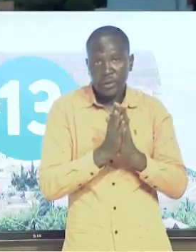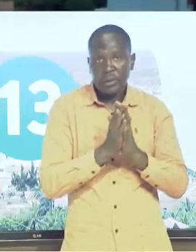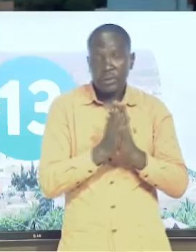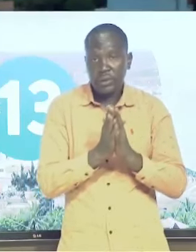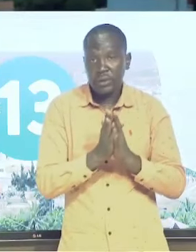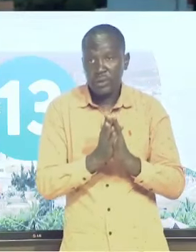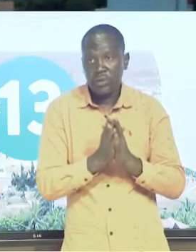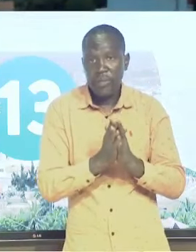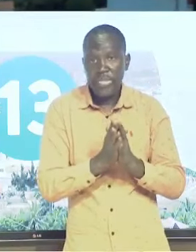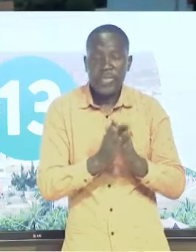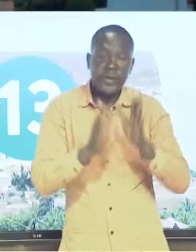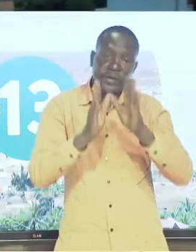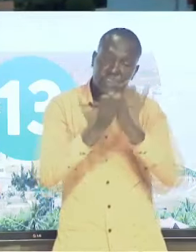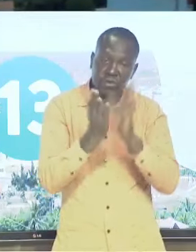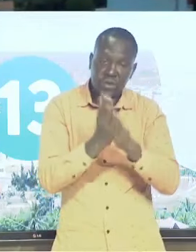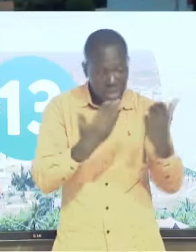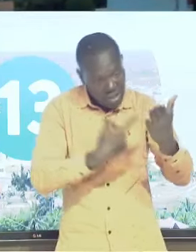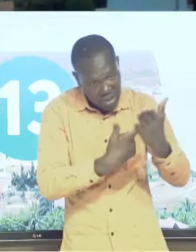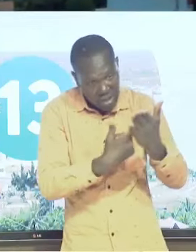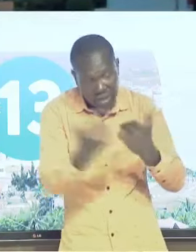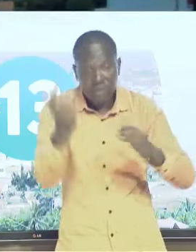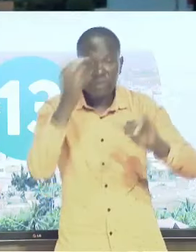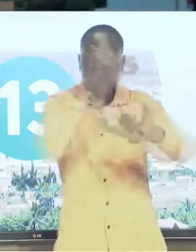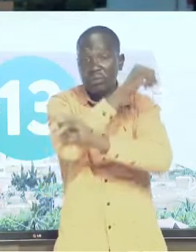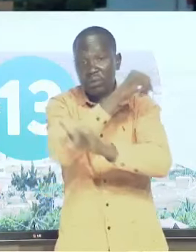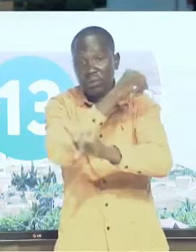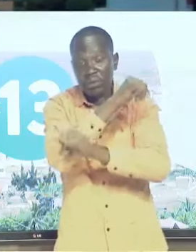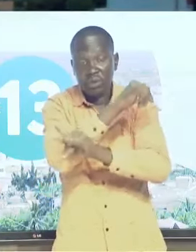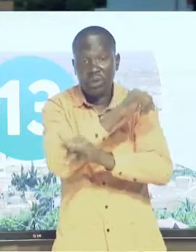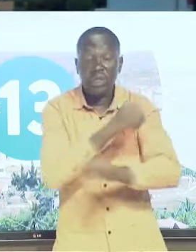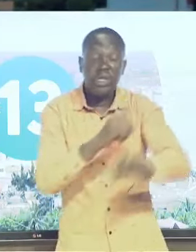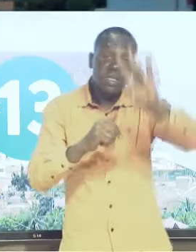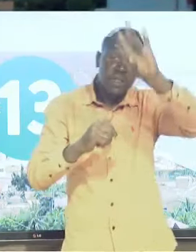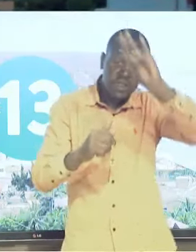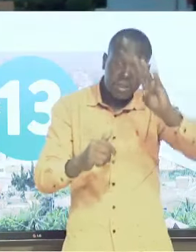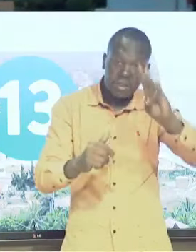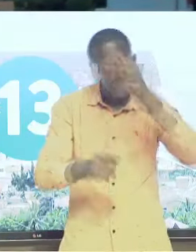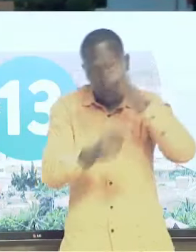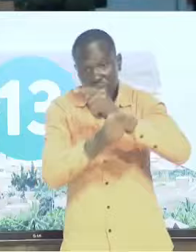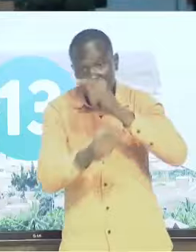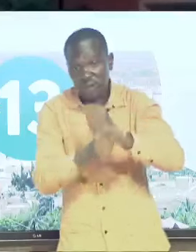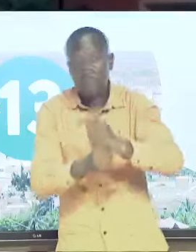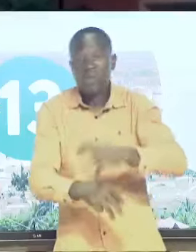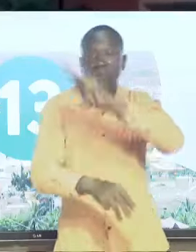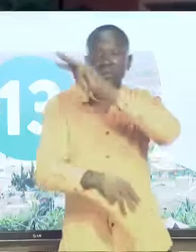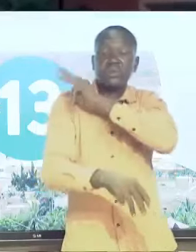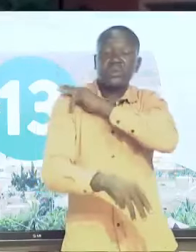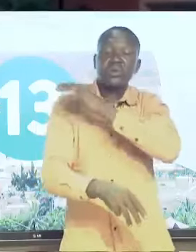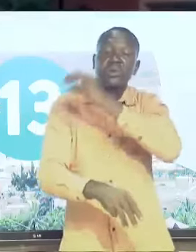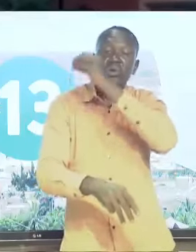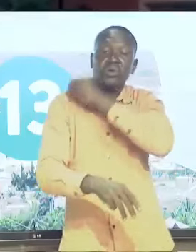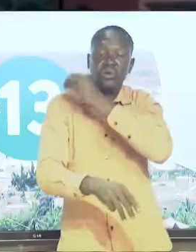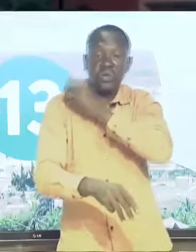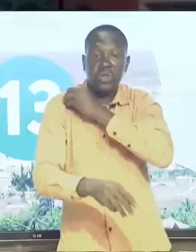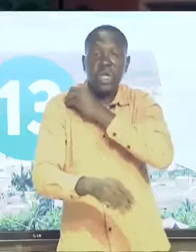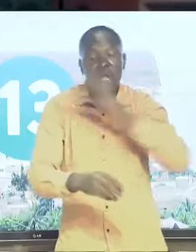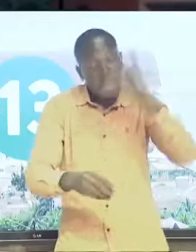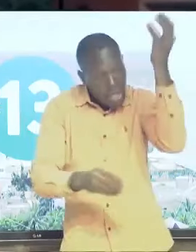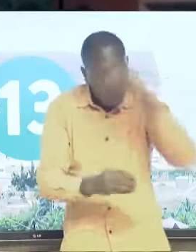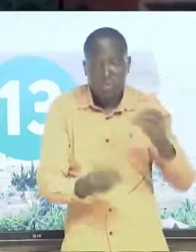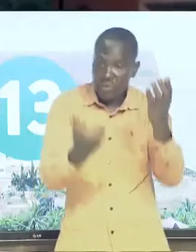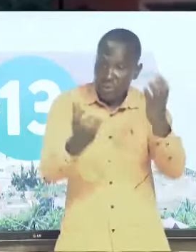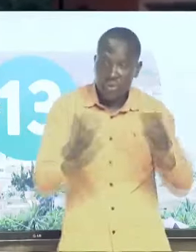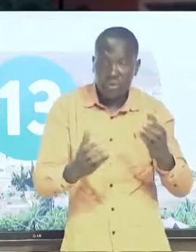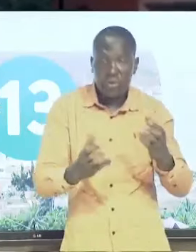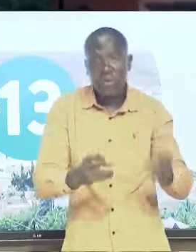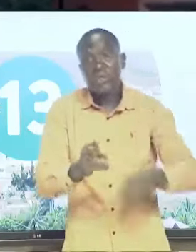Un livre pour la patrie, c'est le titre de la 7e œuvre littéraire de Maxime Wouba. Dédicacée à Ouagadougou, elle se veut un appel